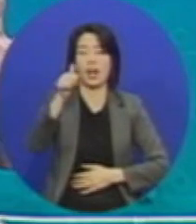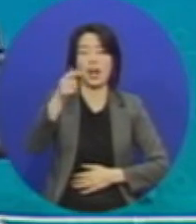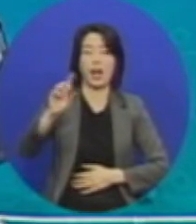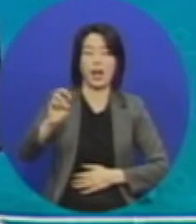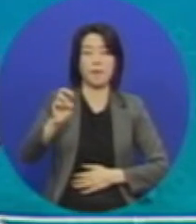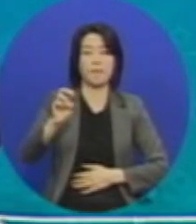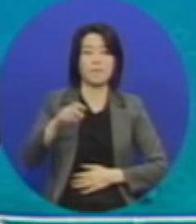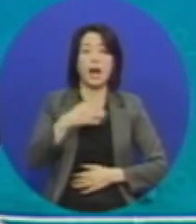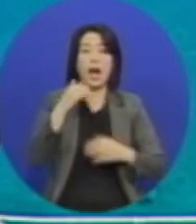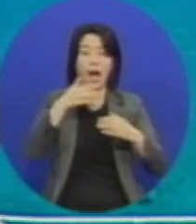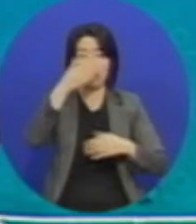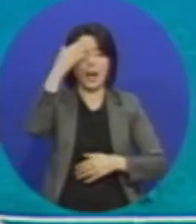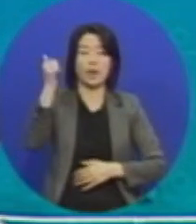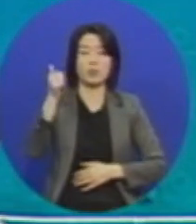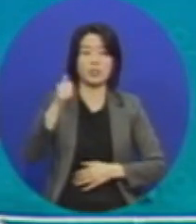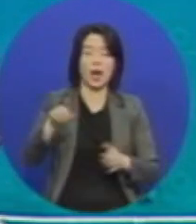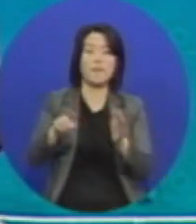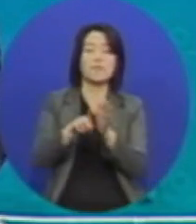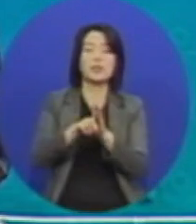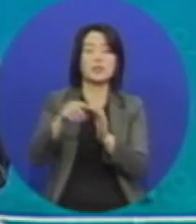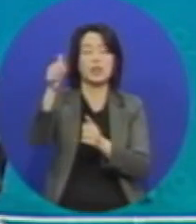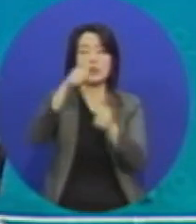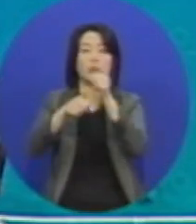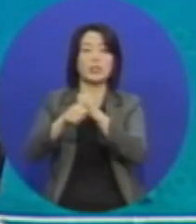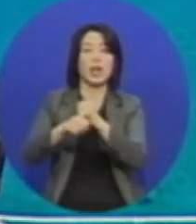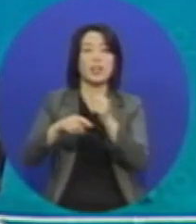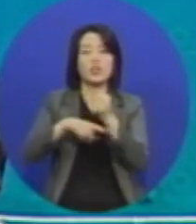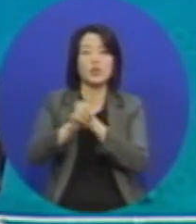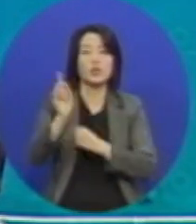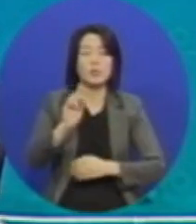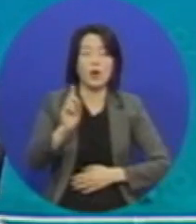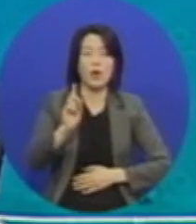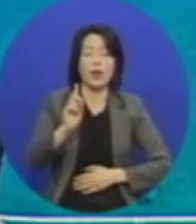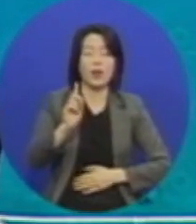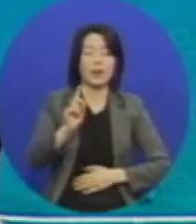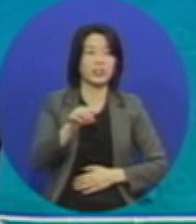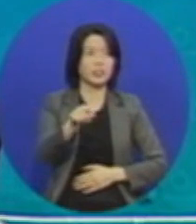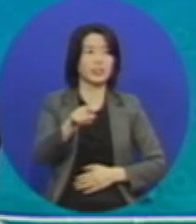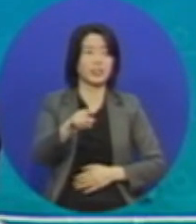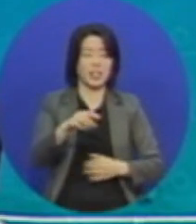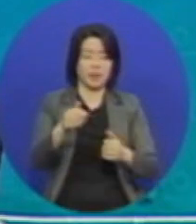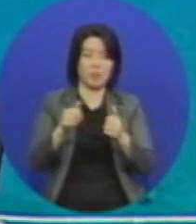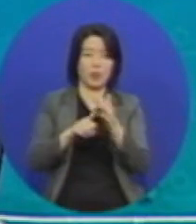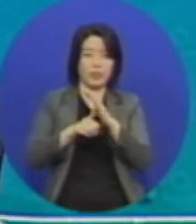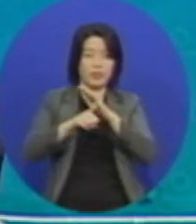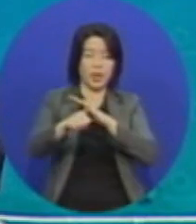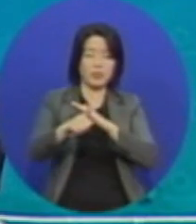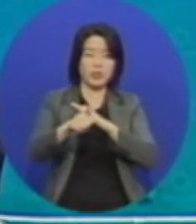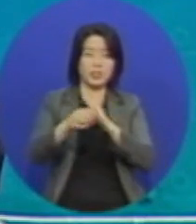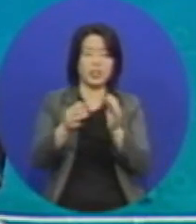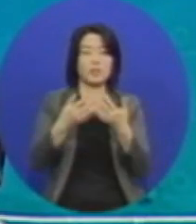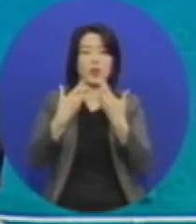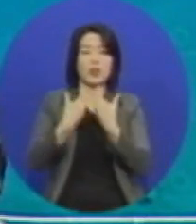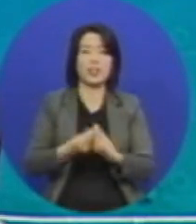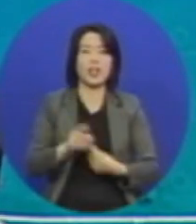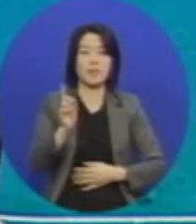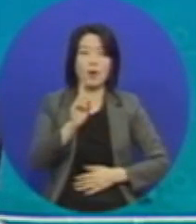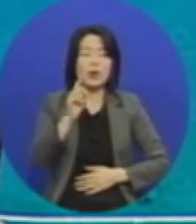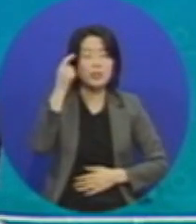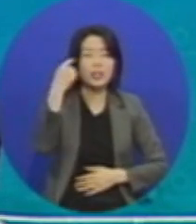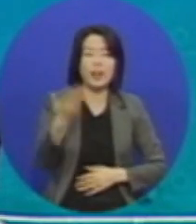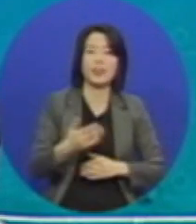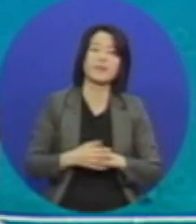조상인 이유가 뭡니까 아브라함의 믿음의 가장 대표적인 예를 든다면 어떤 것을 들 수